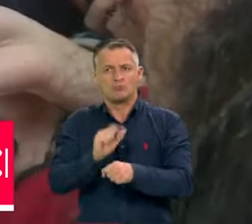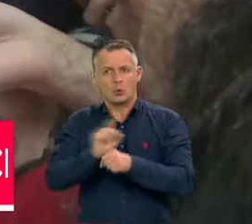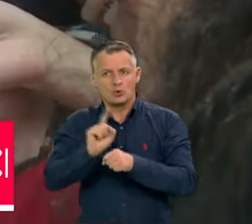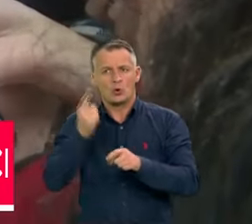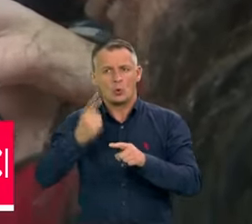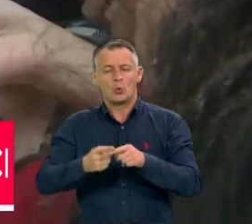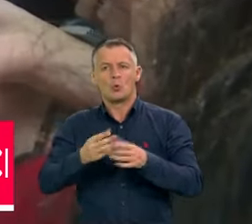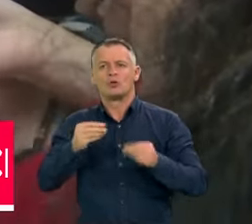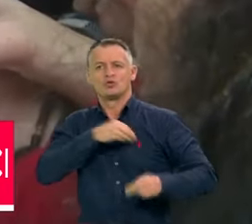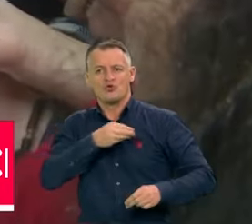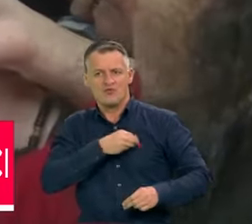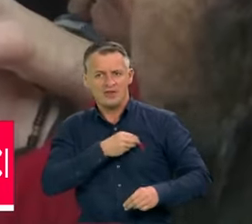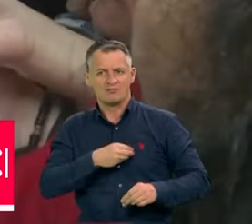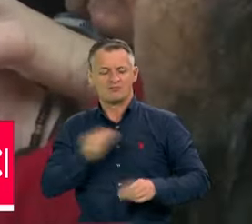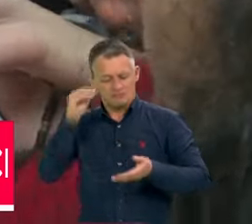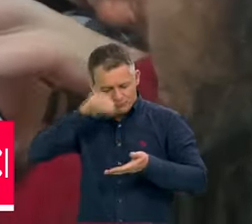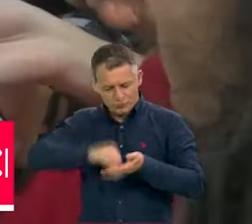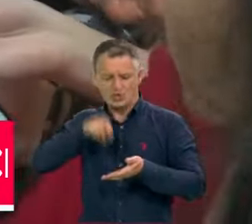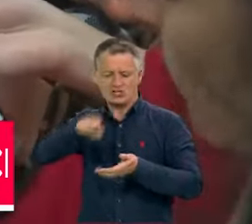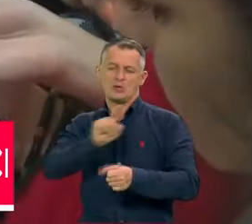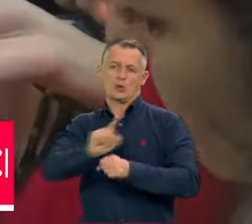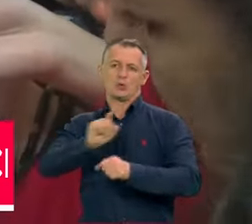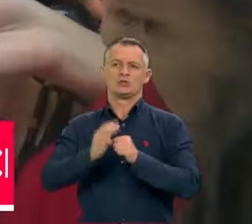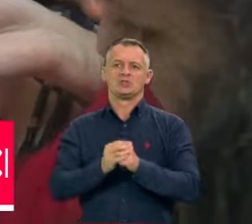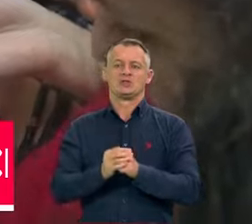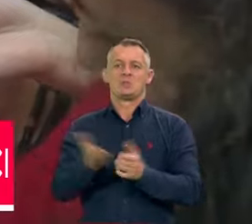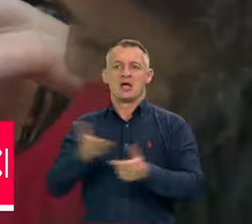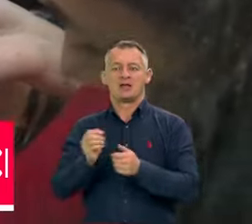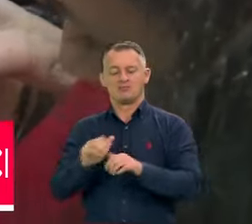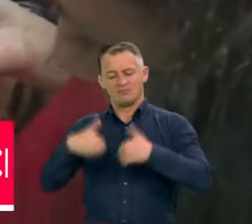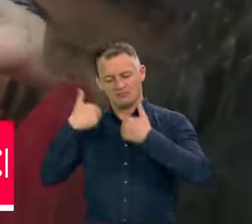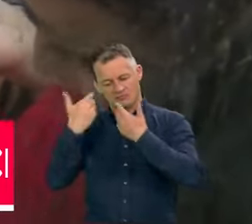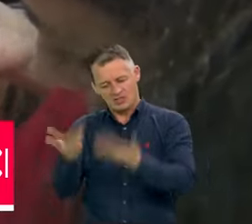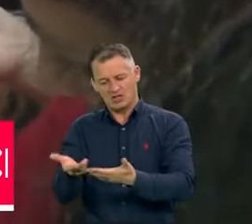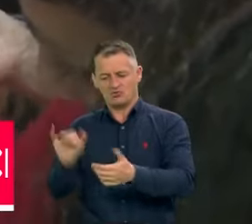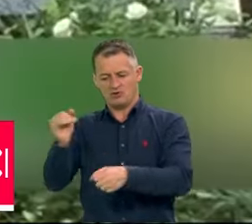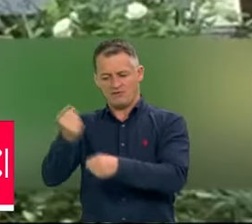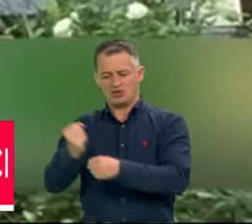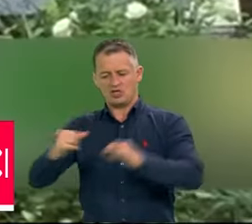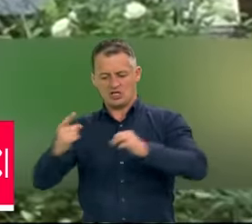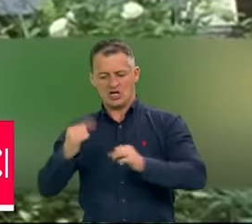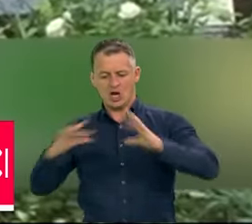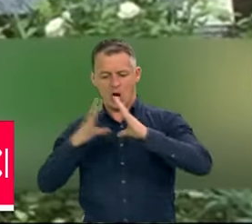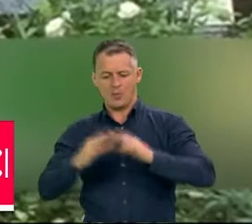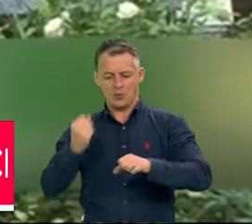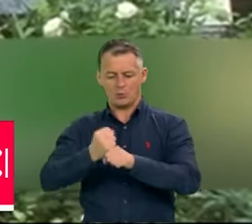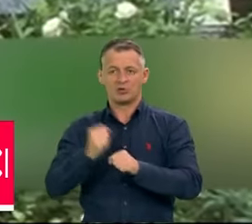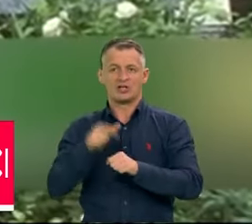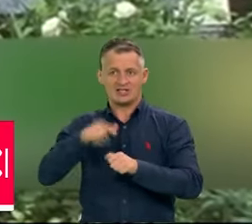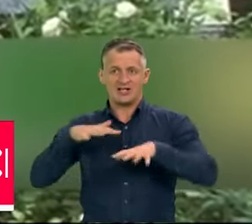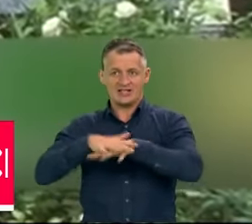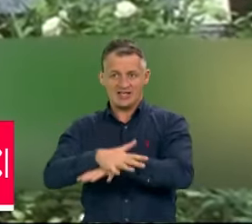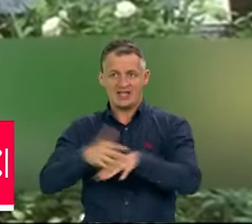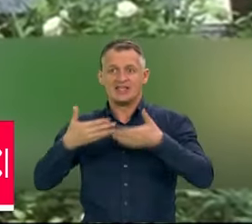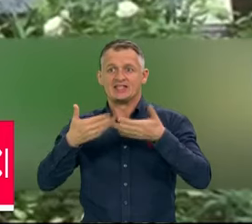mult suflet foarte mult suflet pe care îl transferă producătorii către consumatori din această rețea au fost deschise doar